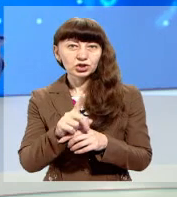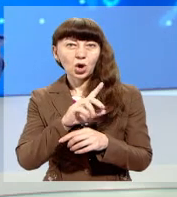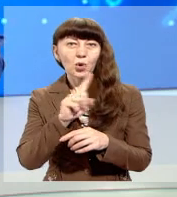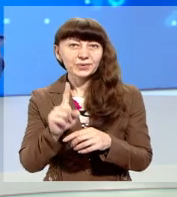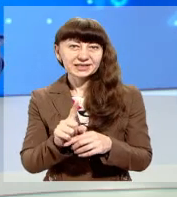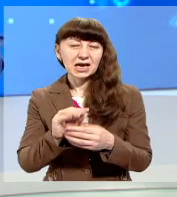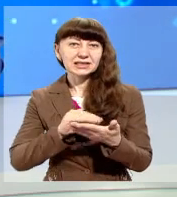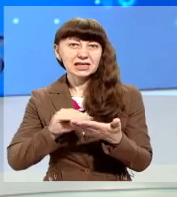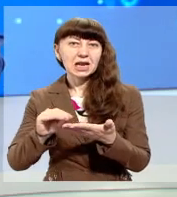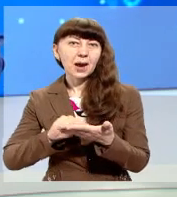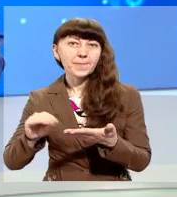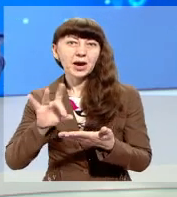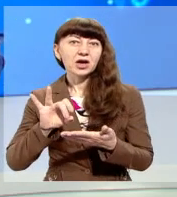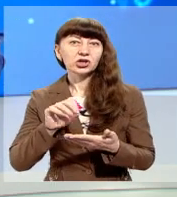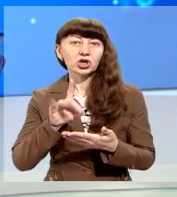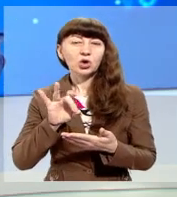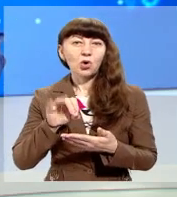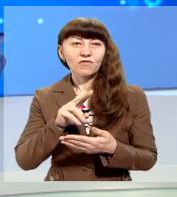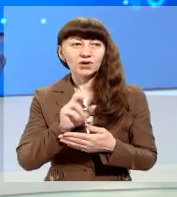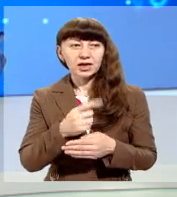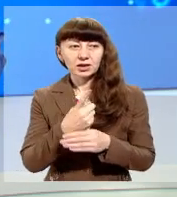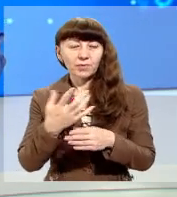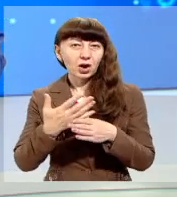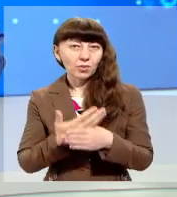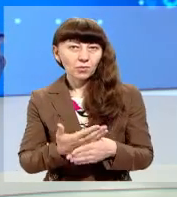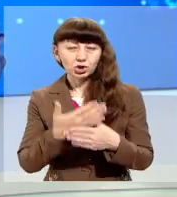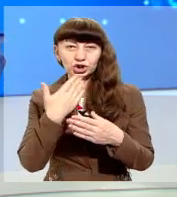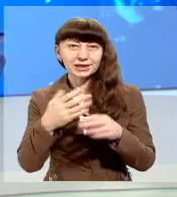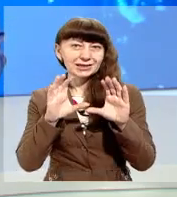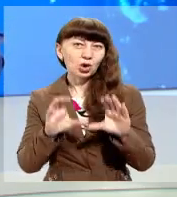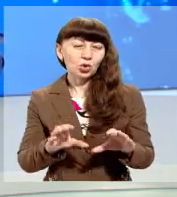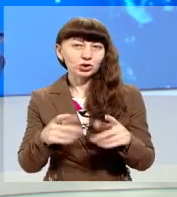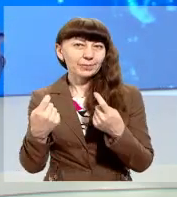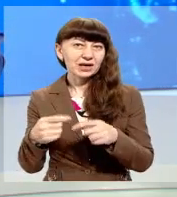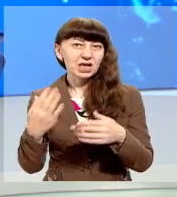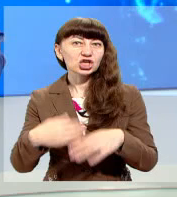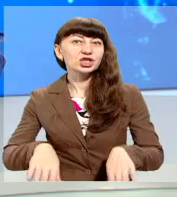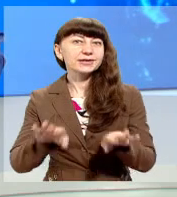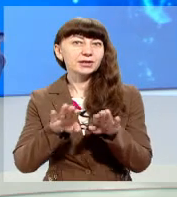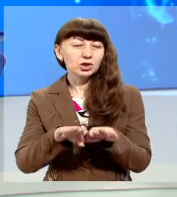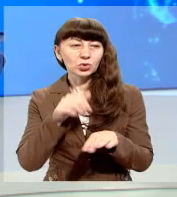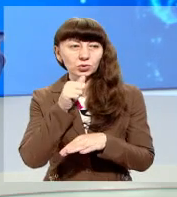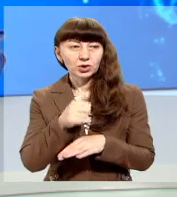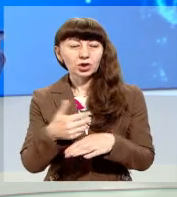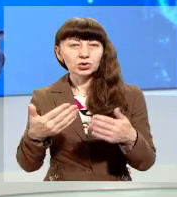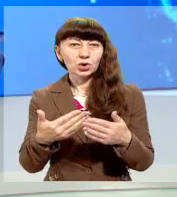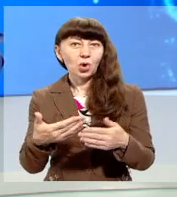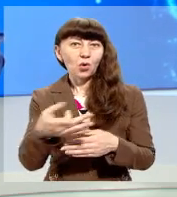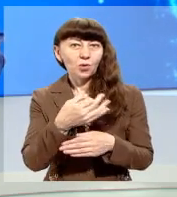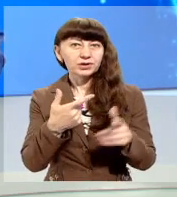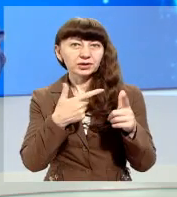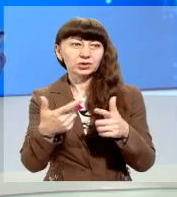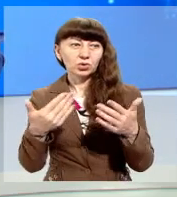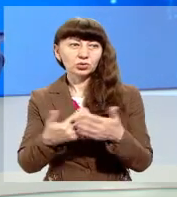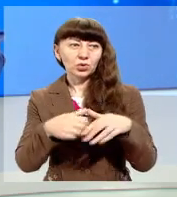обязательной маркировке. Такая мера позволит исключить возможность незаконного оборота. Костанайская область к новшествам готова, заявляют